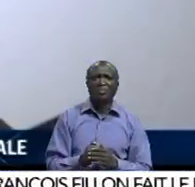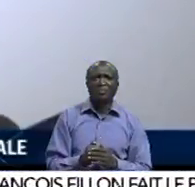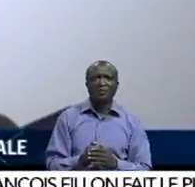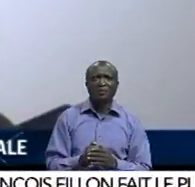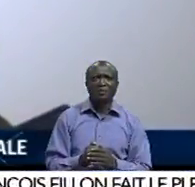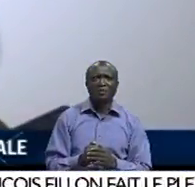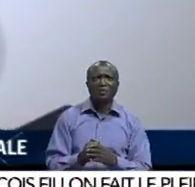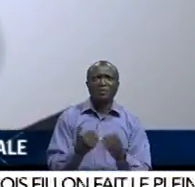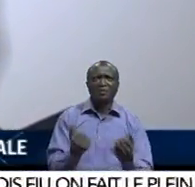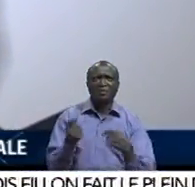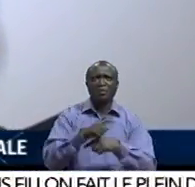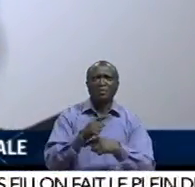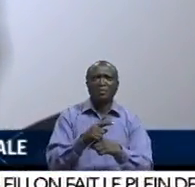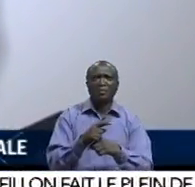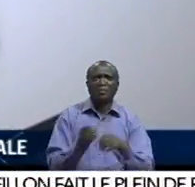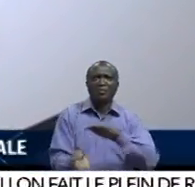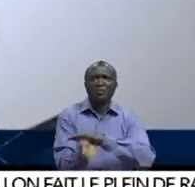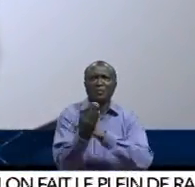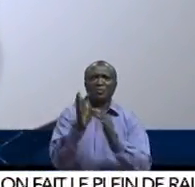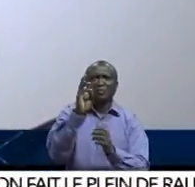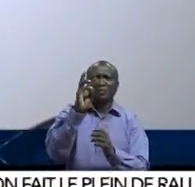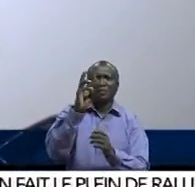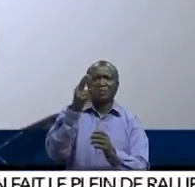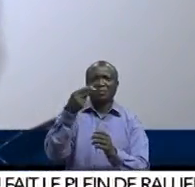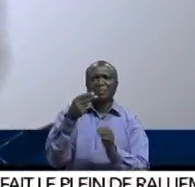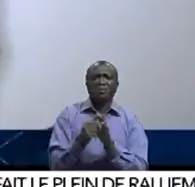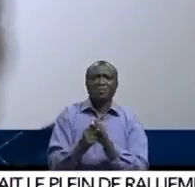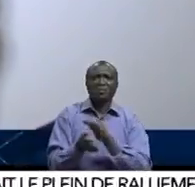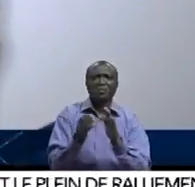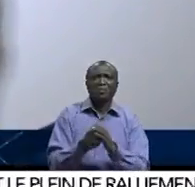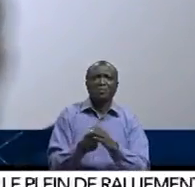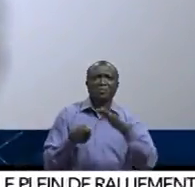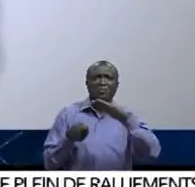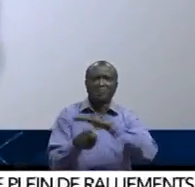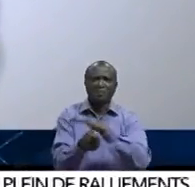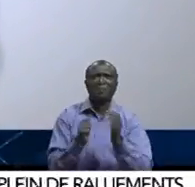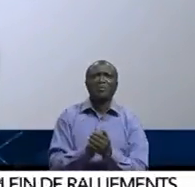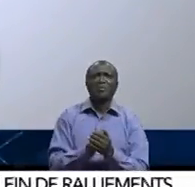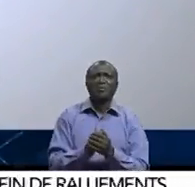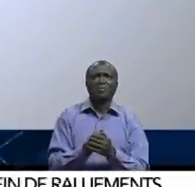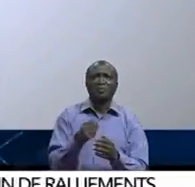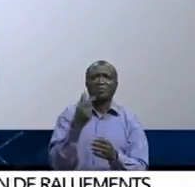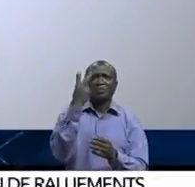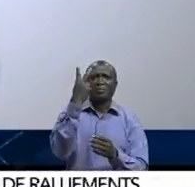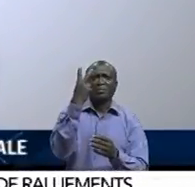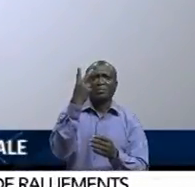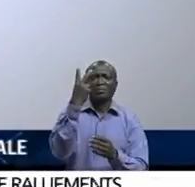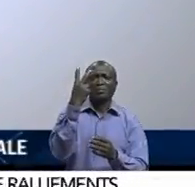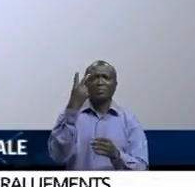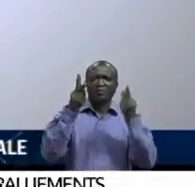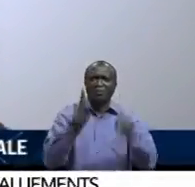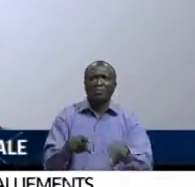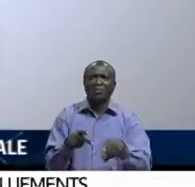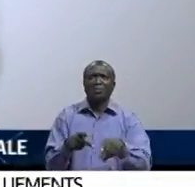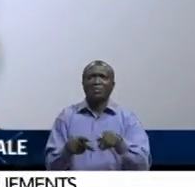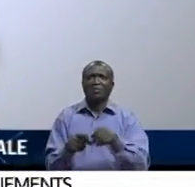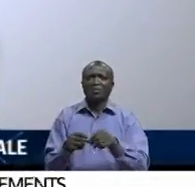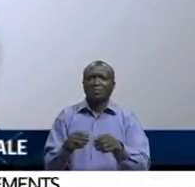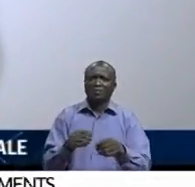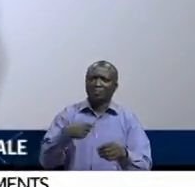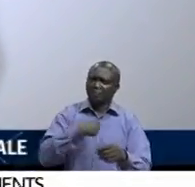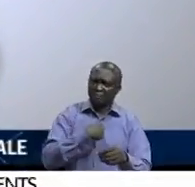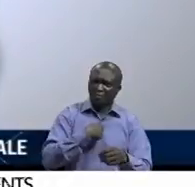c'est aujourd'hui du matin à 6h du matin qu' on m'a agressé deux personnes qui m'a agressé là-bas